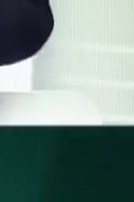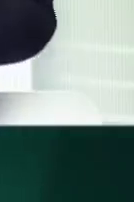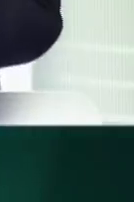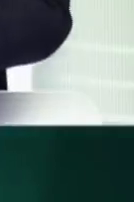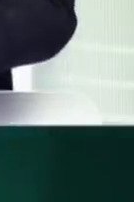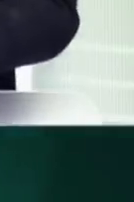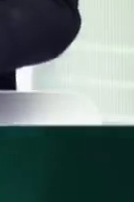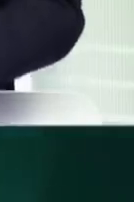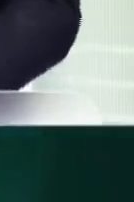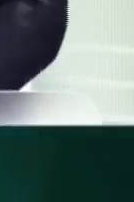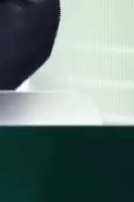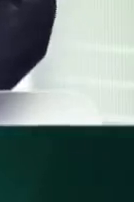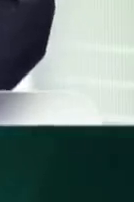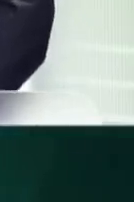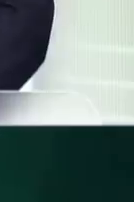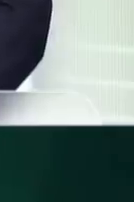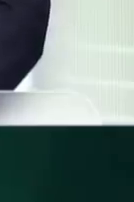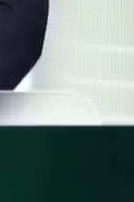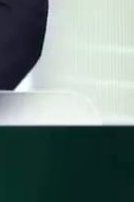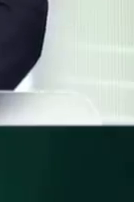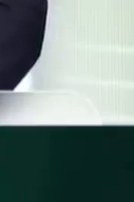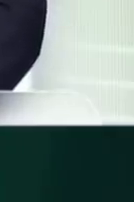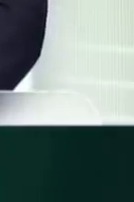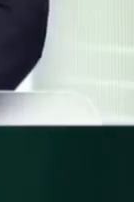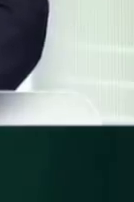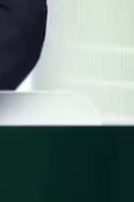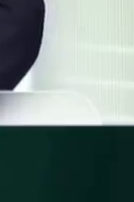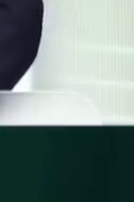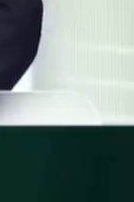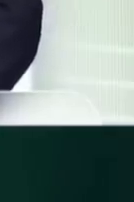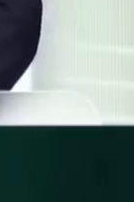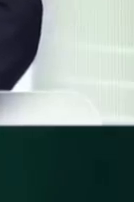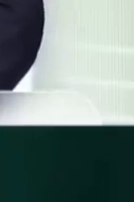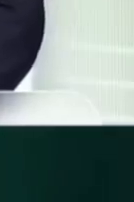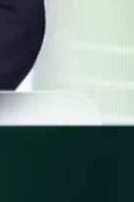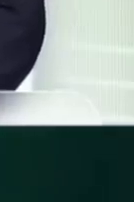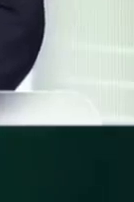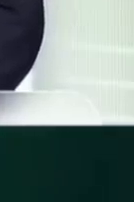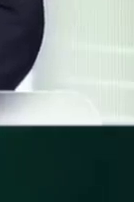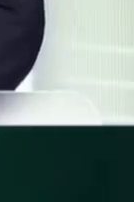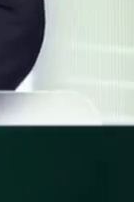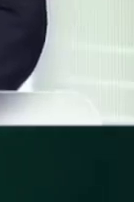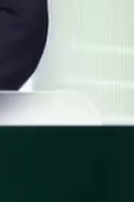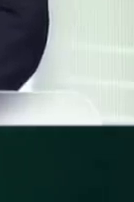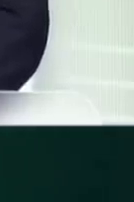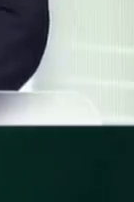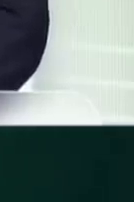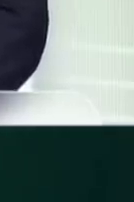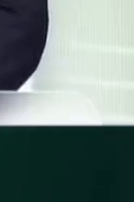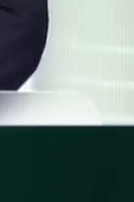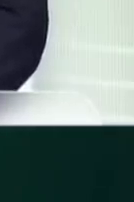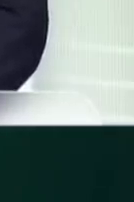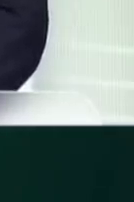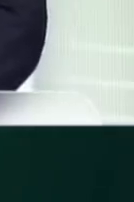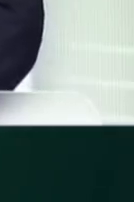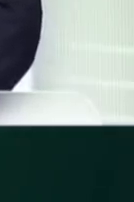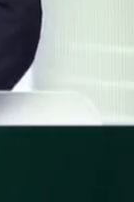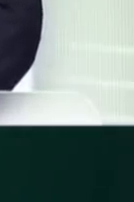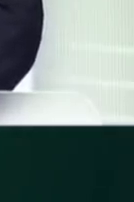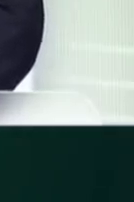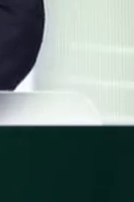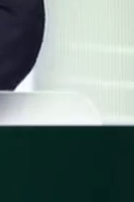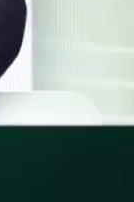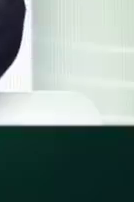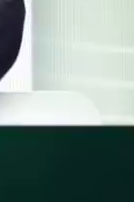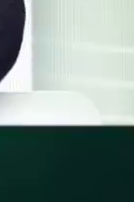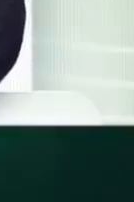하면서 그걸 관리를 해야지 큰 소리 뻥뻥 친다고 됩니까? 이런 거 가지고요. 그 안방 장비라고 합니다. 윤석열 후보